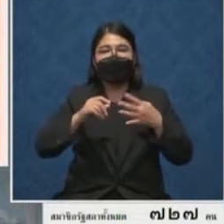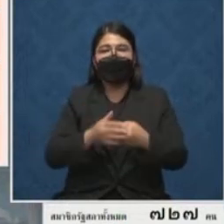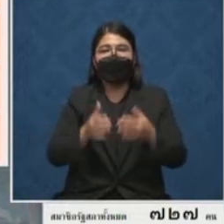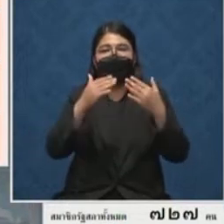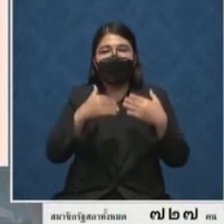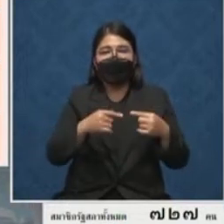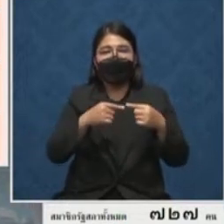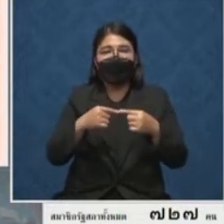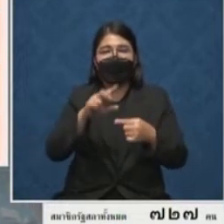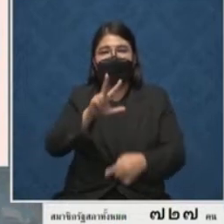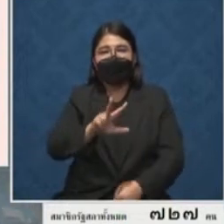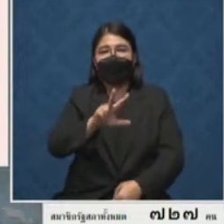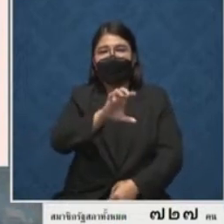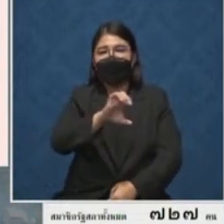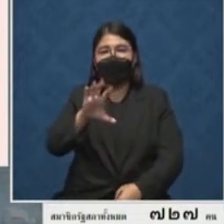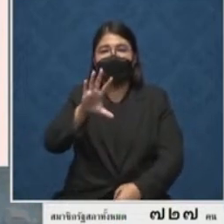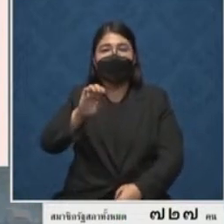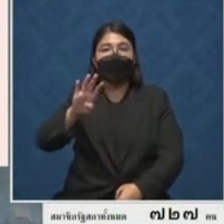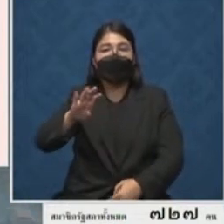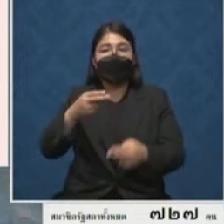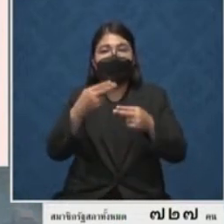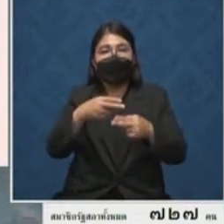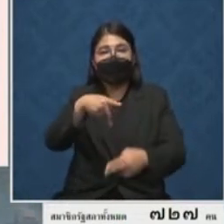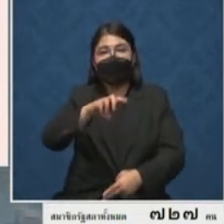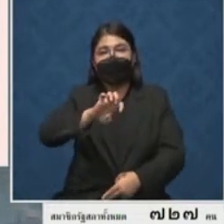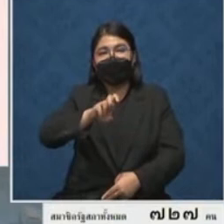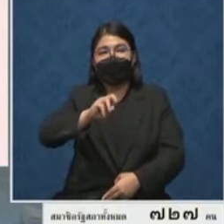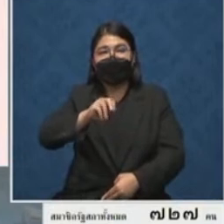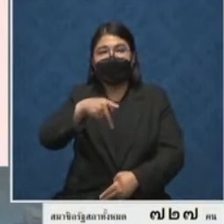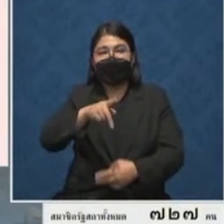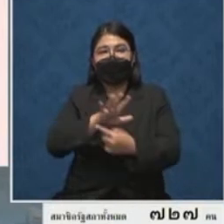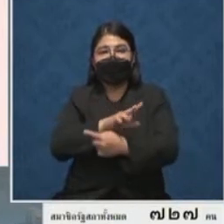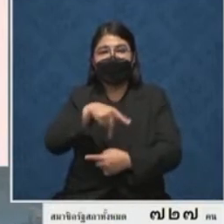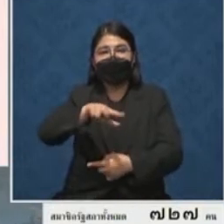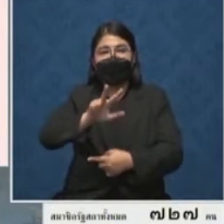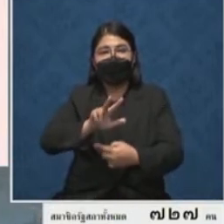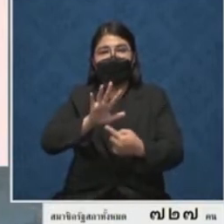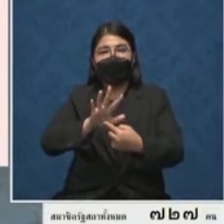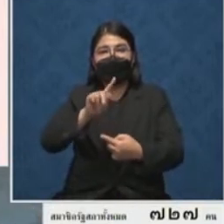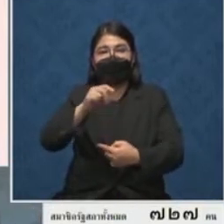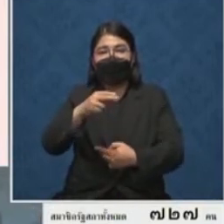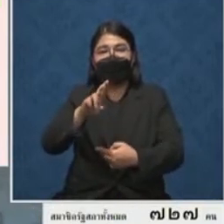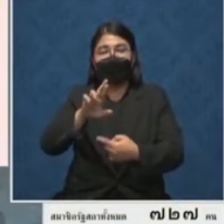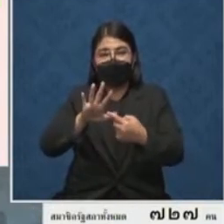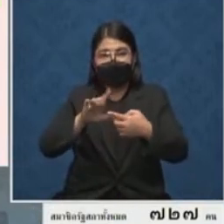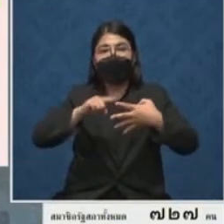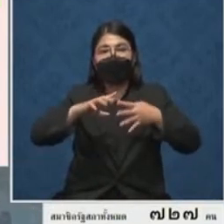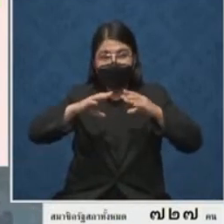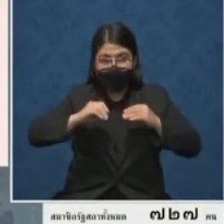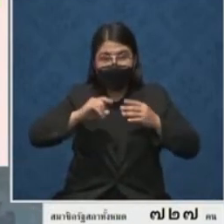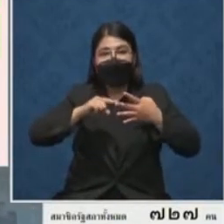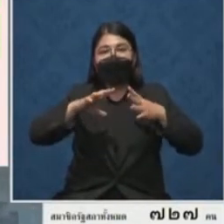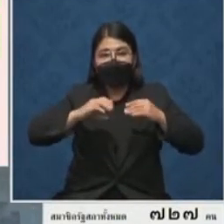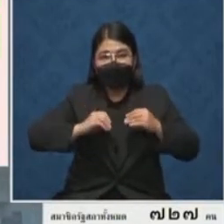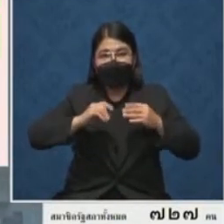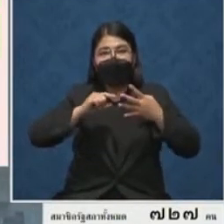354นางสาวพิมพ์ภัทราวิชัยกุล 1รับหลักการ2รับหลักการ3รับหลักการ4รับ